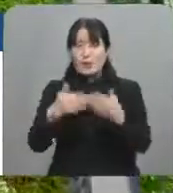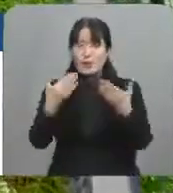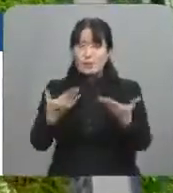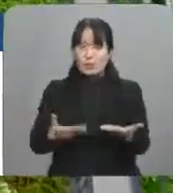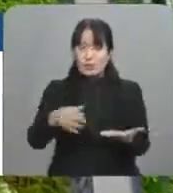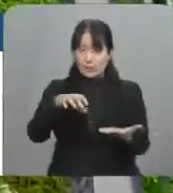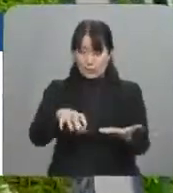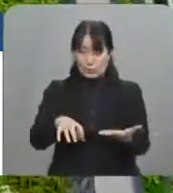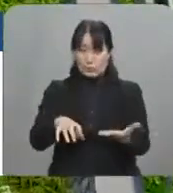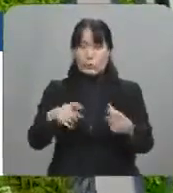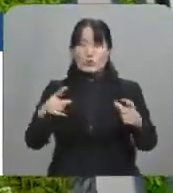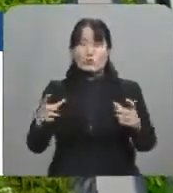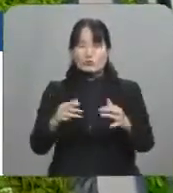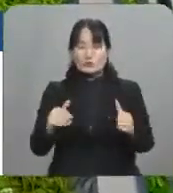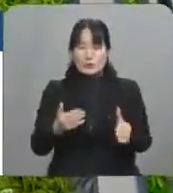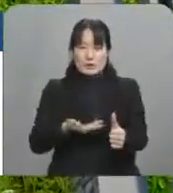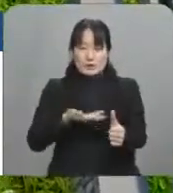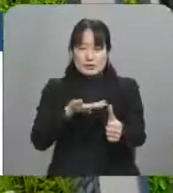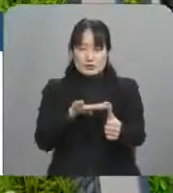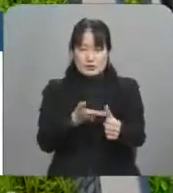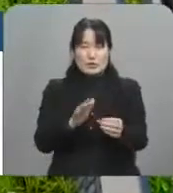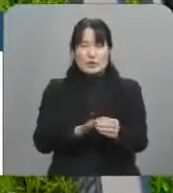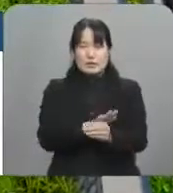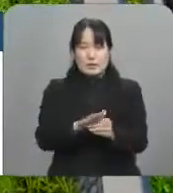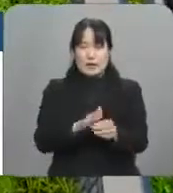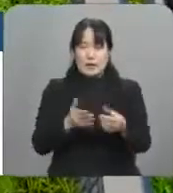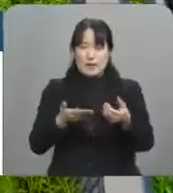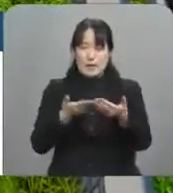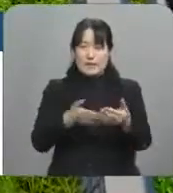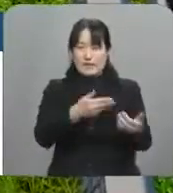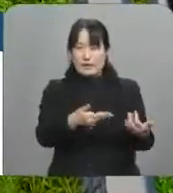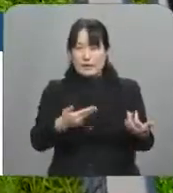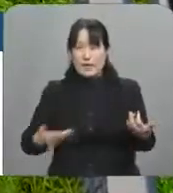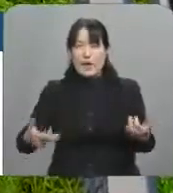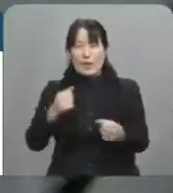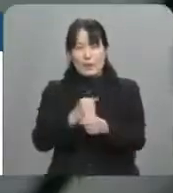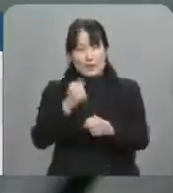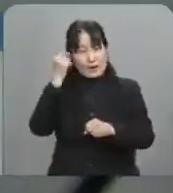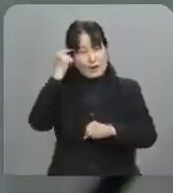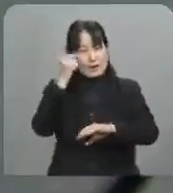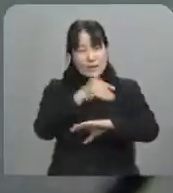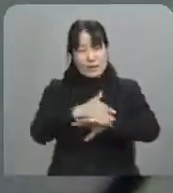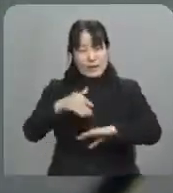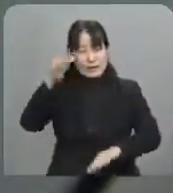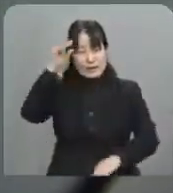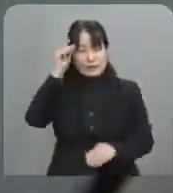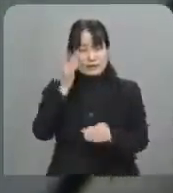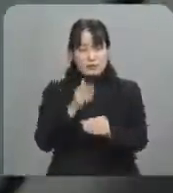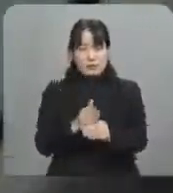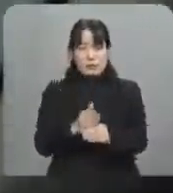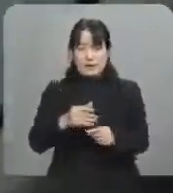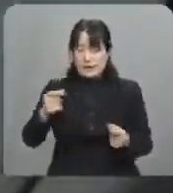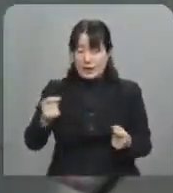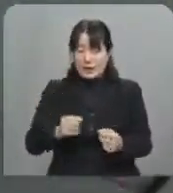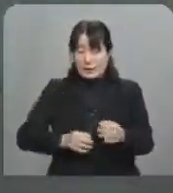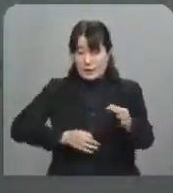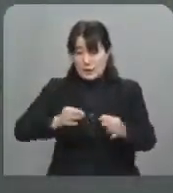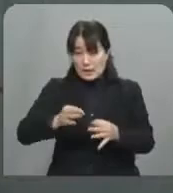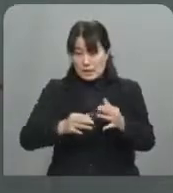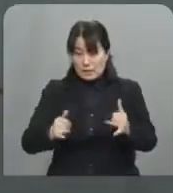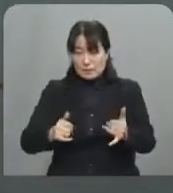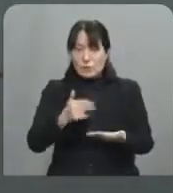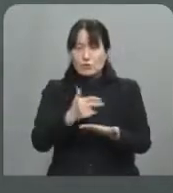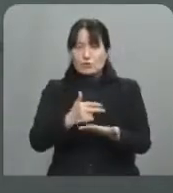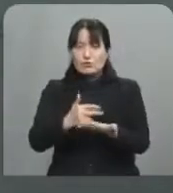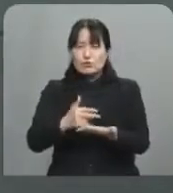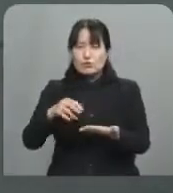지역 주민들에게 제공하여 사랑받는 단개천으로 거듭날 것을 기대하고 있습니다. 하지만 인근 상인들은 주차 공간